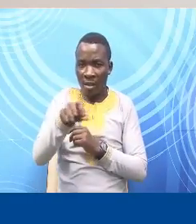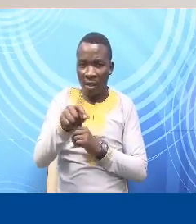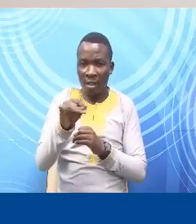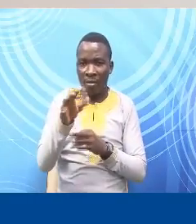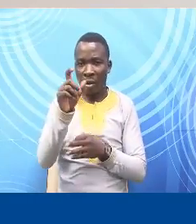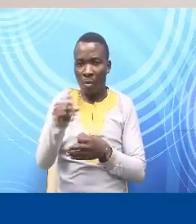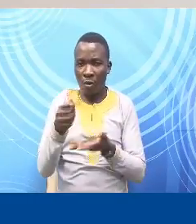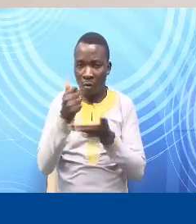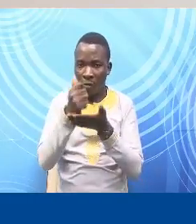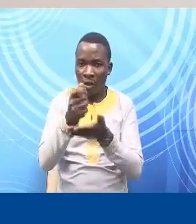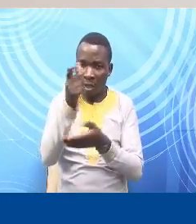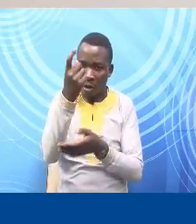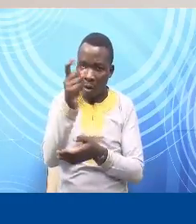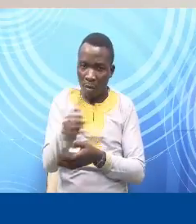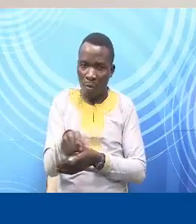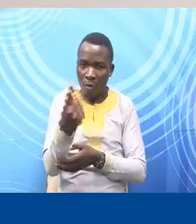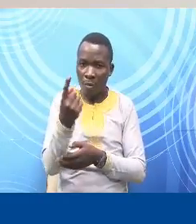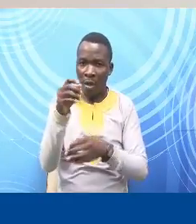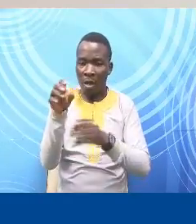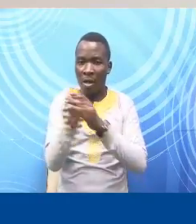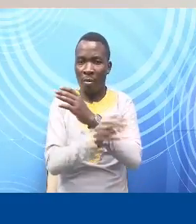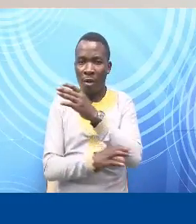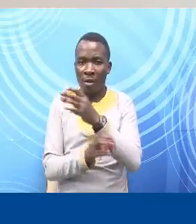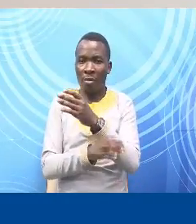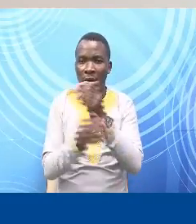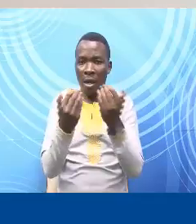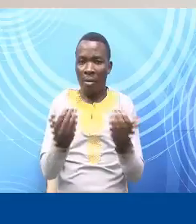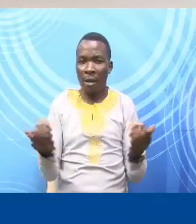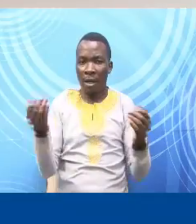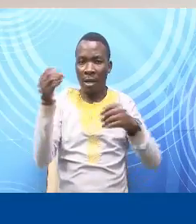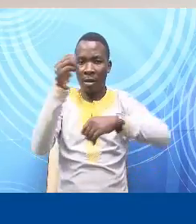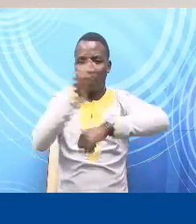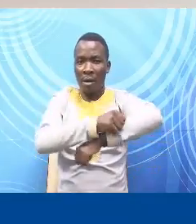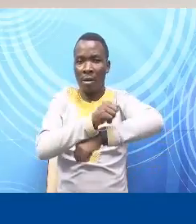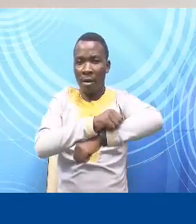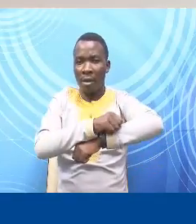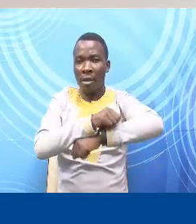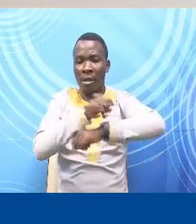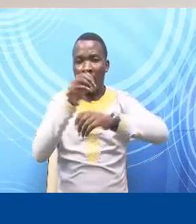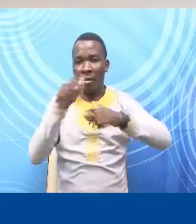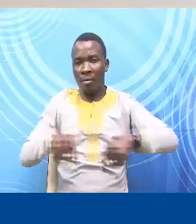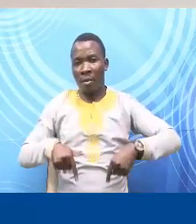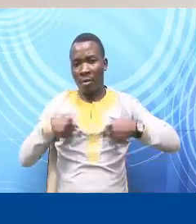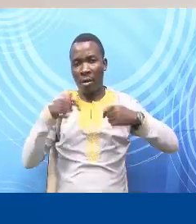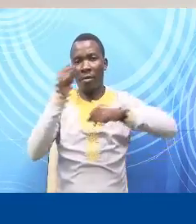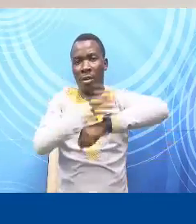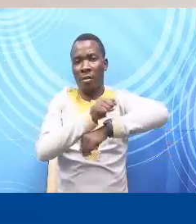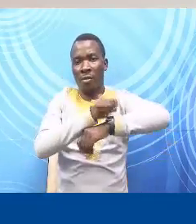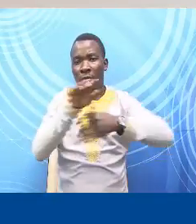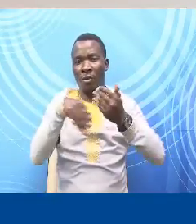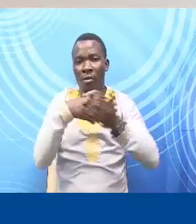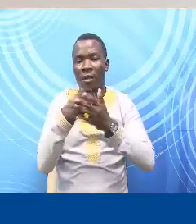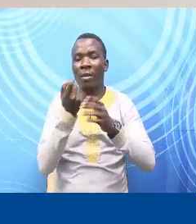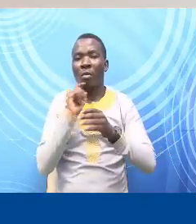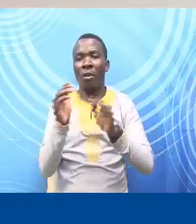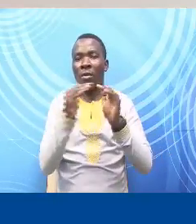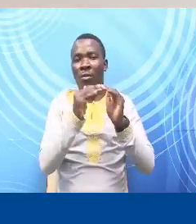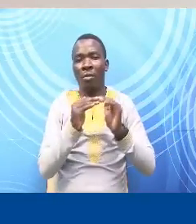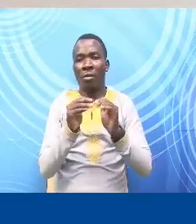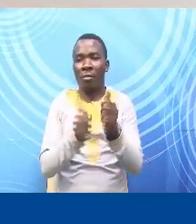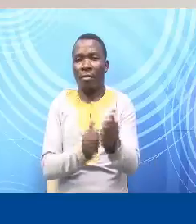gihugu wo kuvuga ngo abana be mu kigo byose ari boarding barabitekerezaho kimwe bakabikurikirana uko kongeza